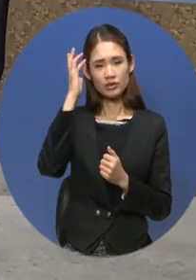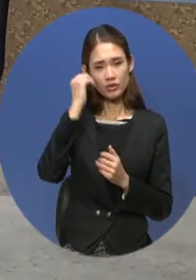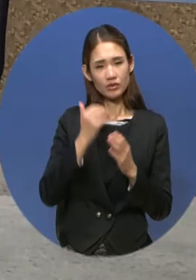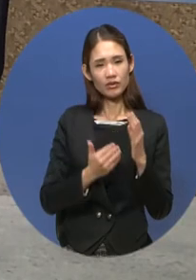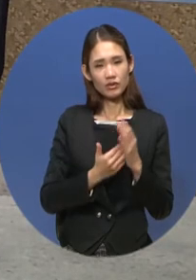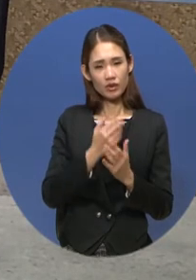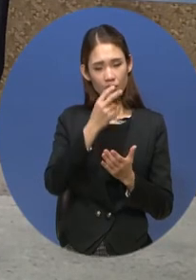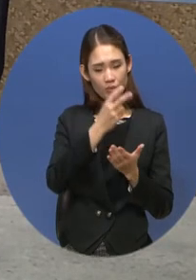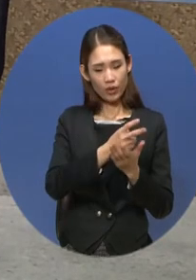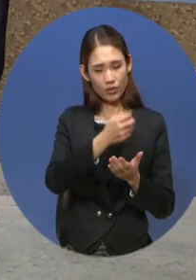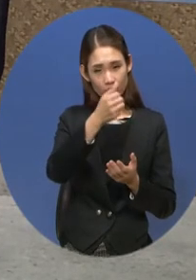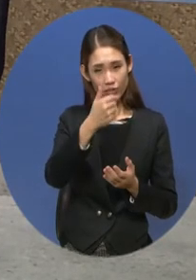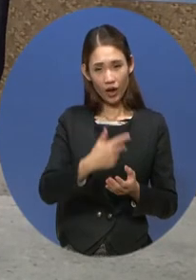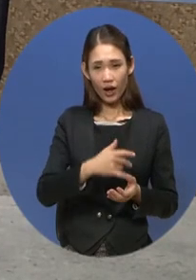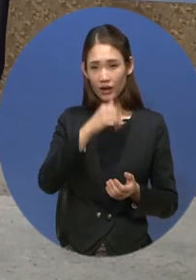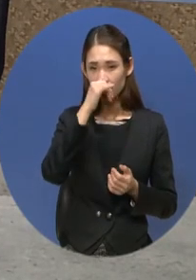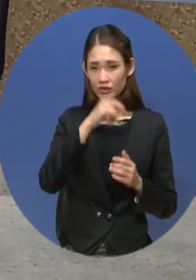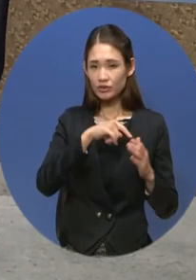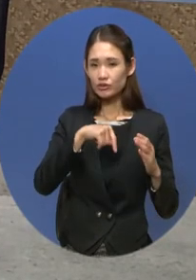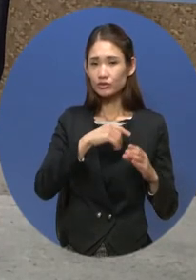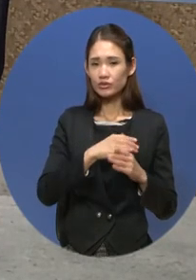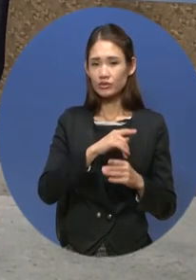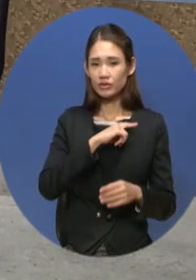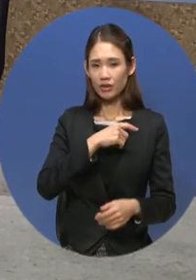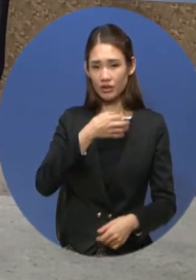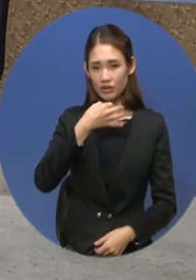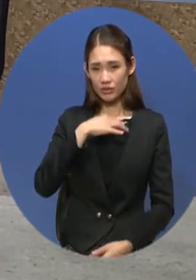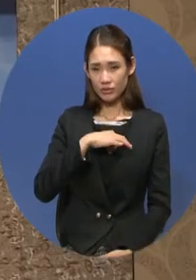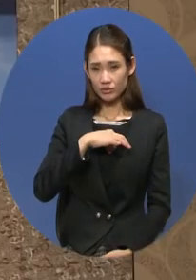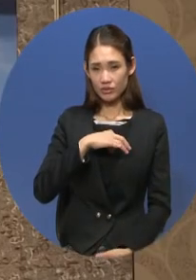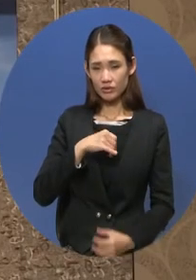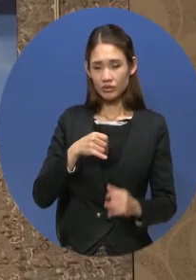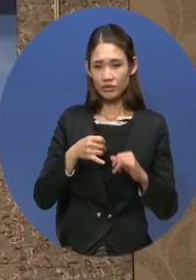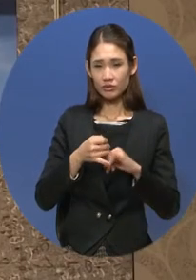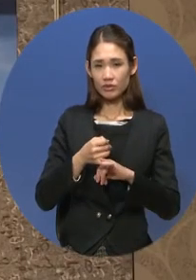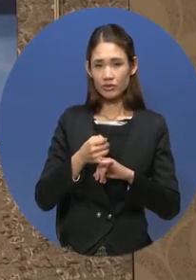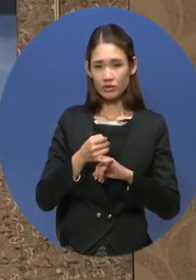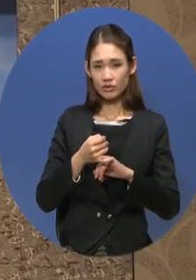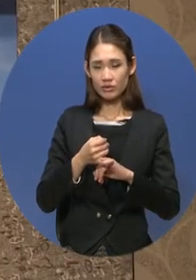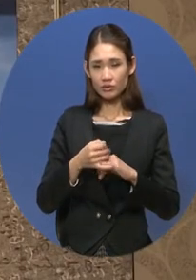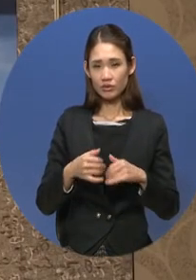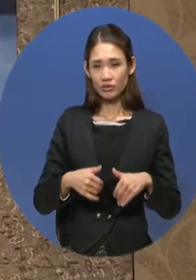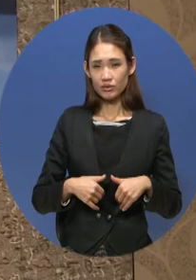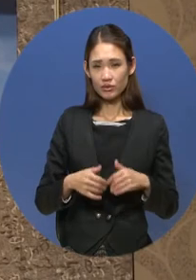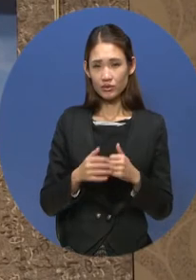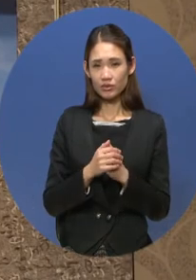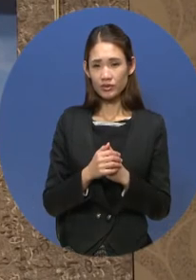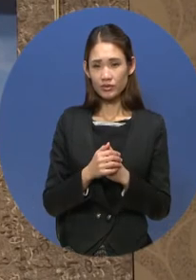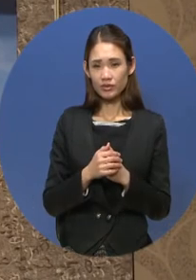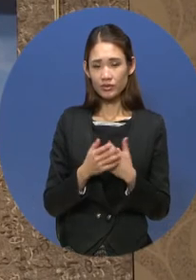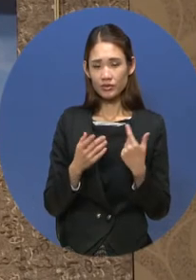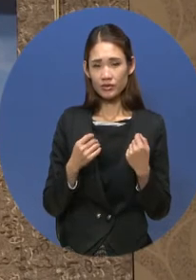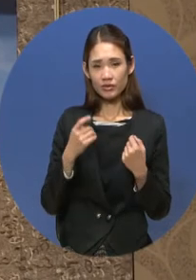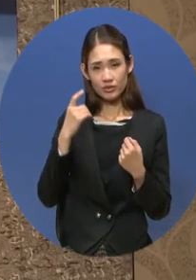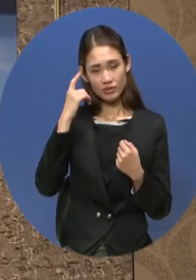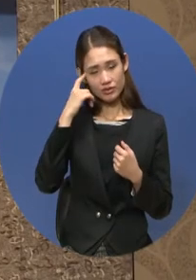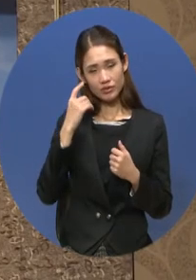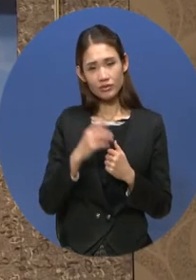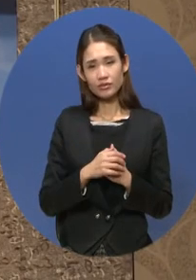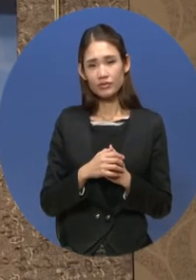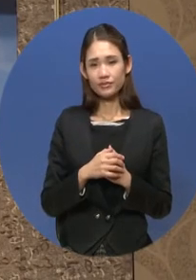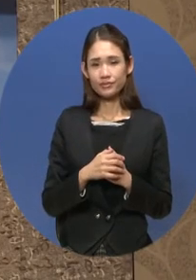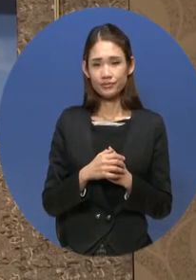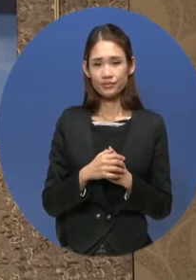법안들은 몇 개 있는데요. 네. 그중에서 가장 좀 보람이 있었다? 그런 예. 이제 꼭 정말 필요한 거였다라고 생각했던